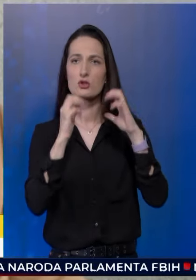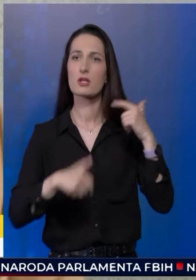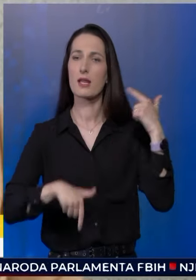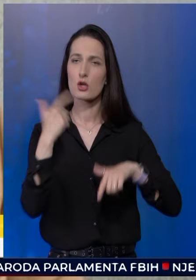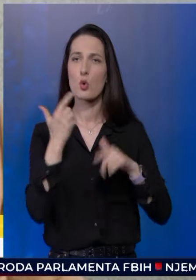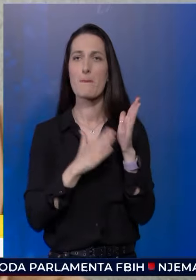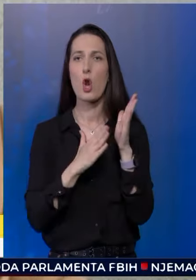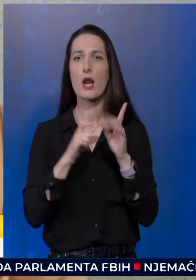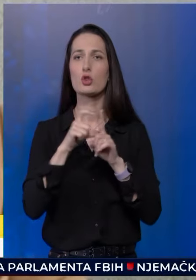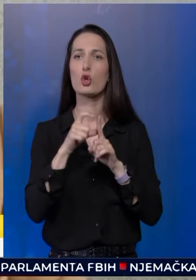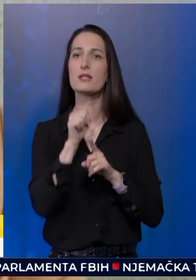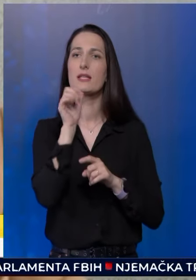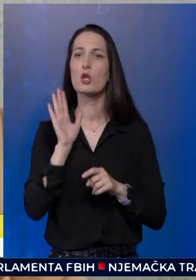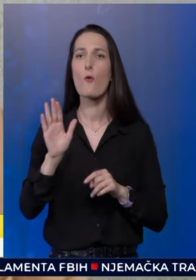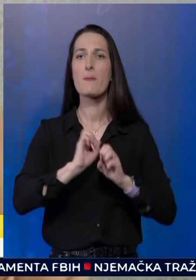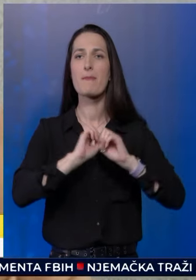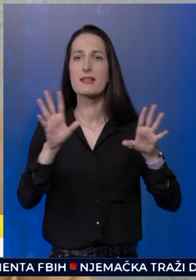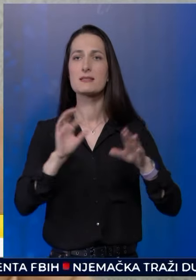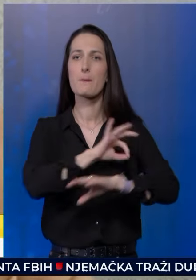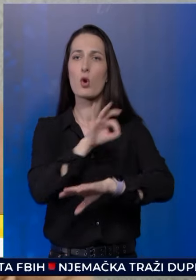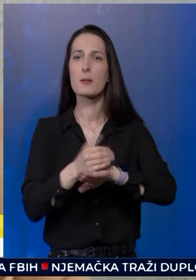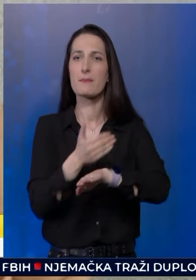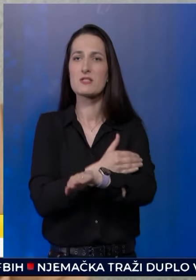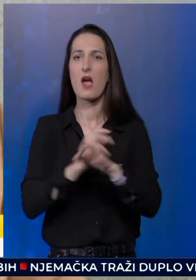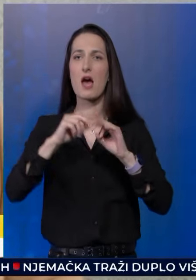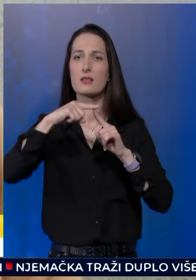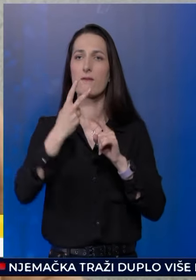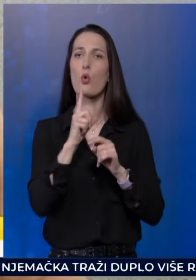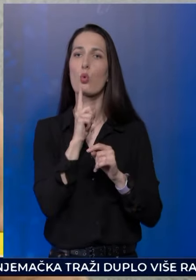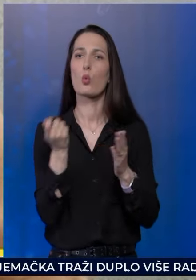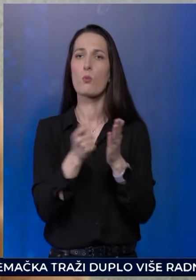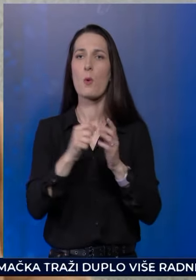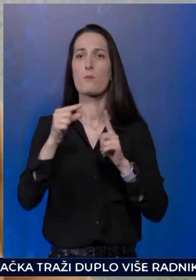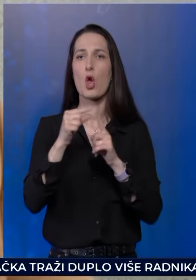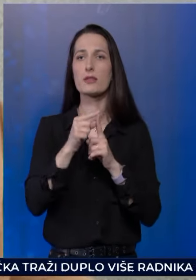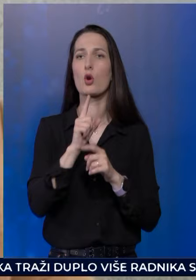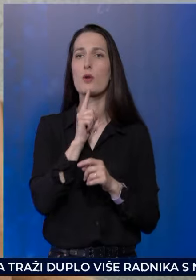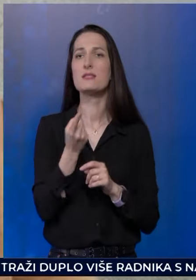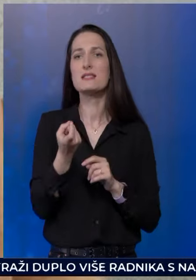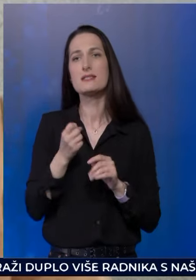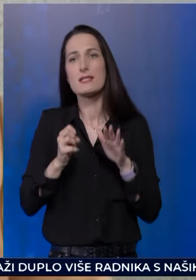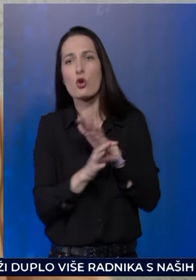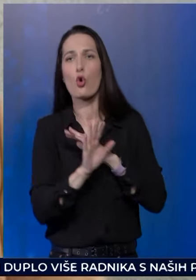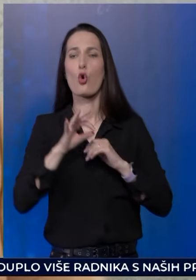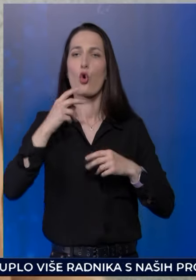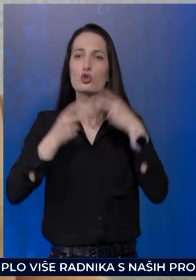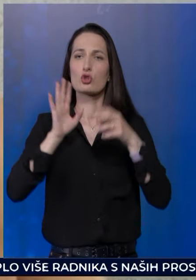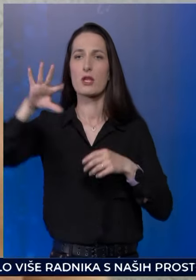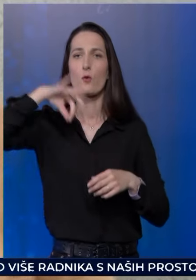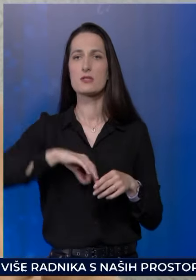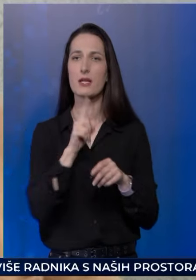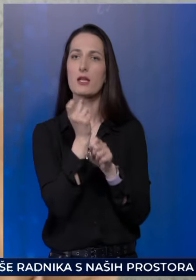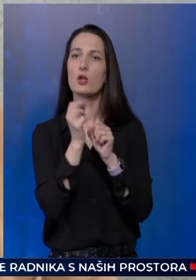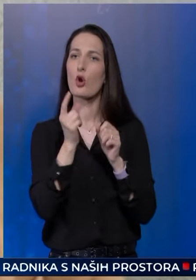da Milorad Dodik i njegovi medijski projekti, prije svega alternativna televizija koju je kupio Prointer, koju sjene kontroliše njegov sin Igor,